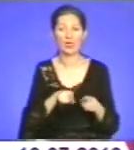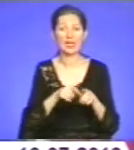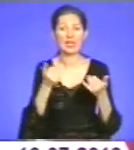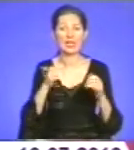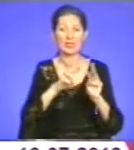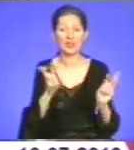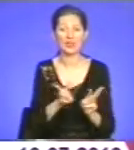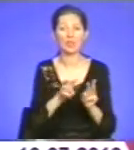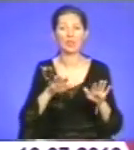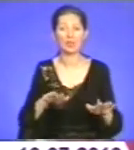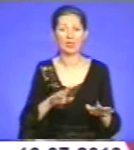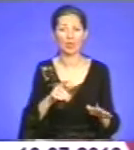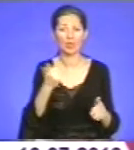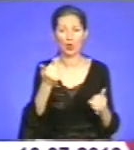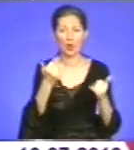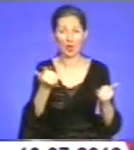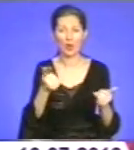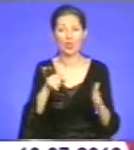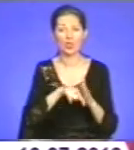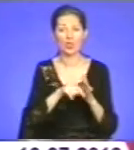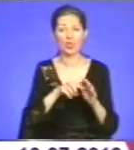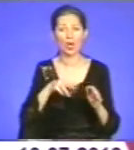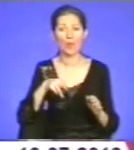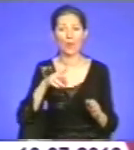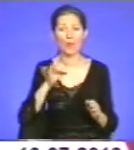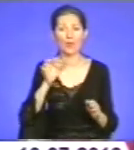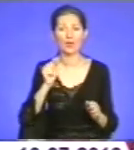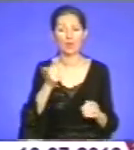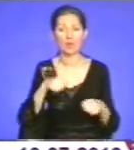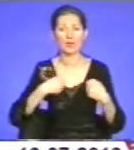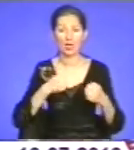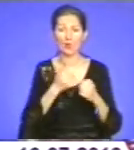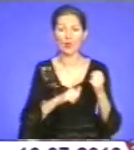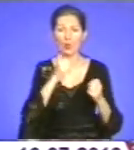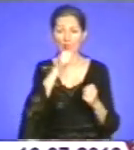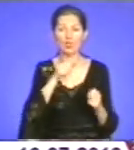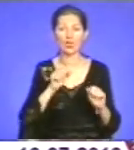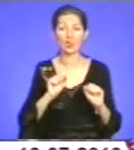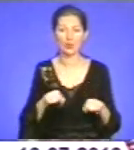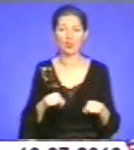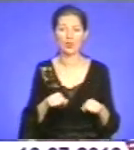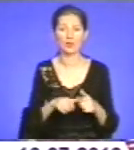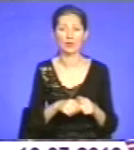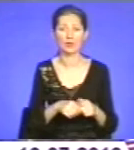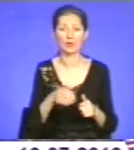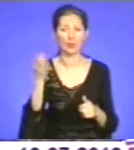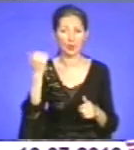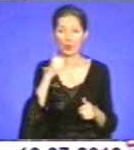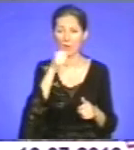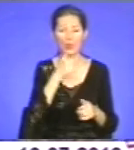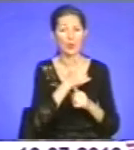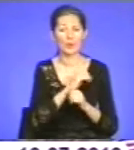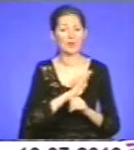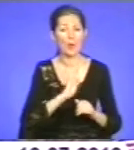вас значить проща? Стараємося щороку. По можливості. Там того року не було, бо